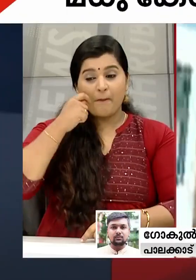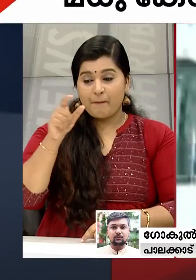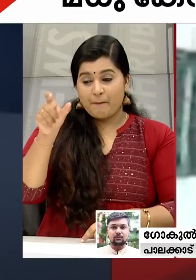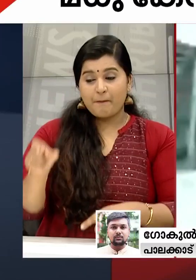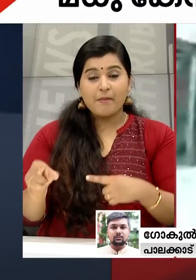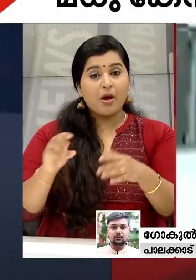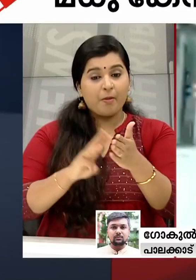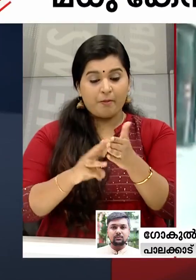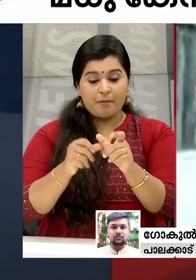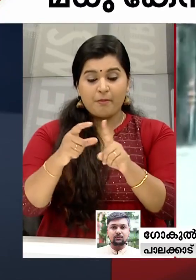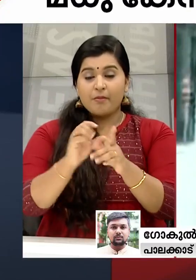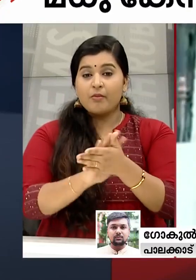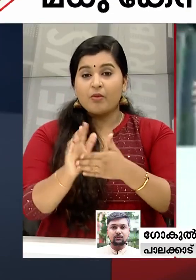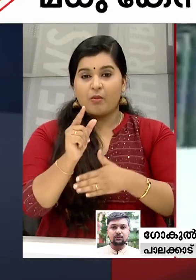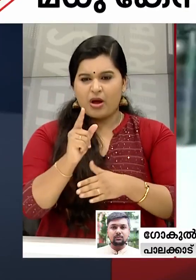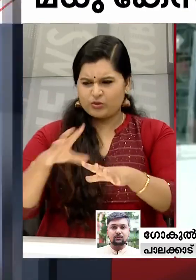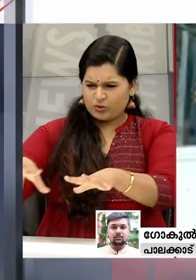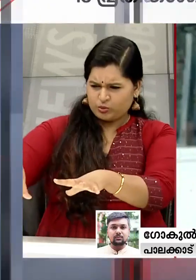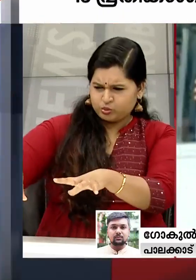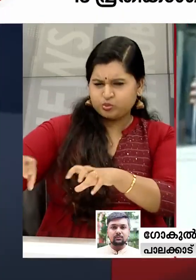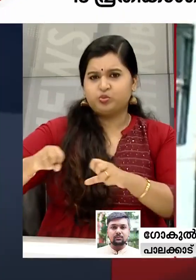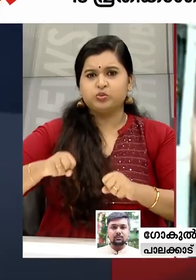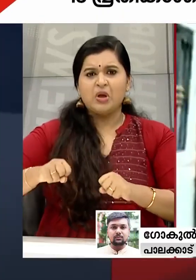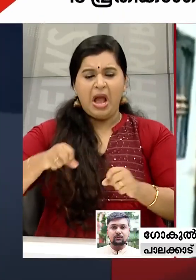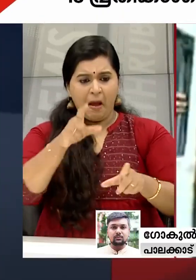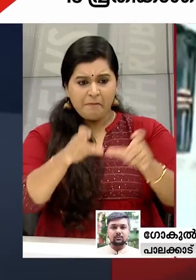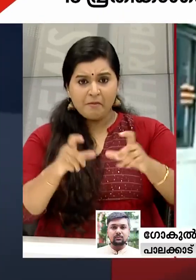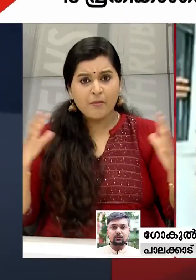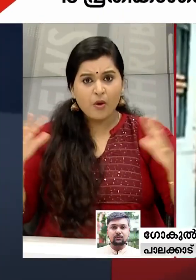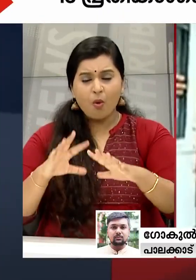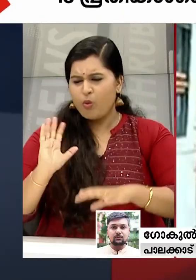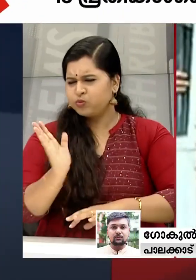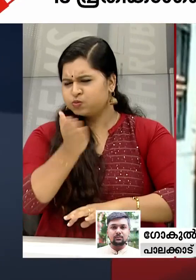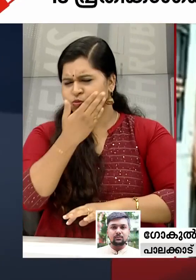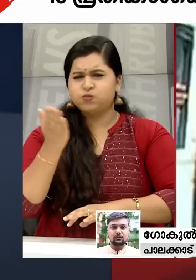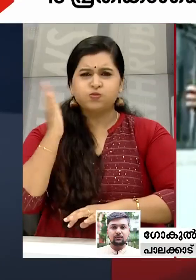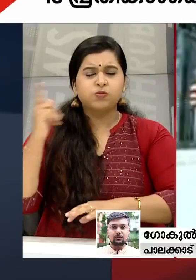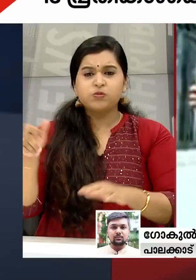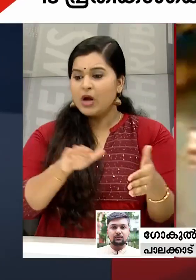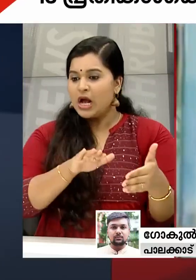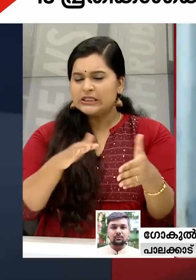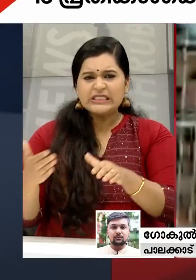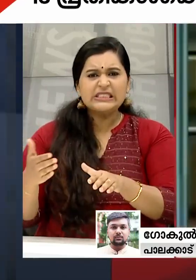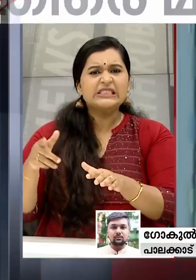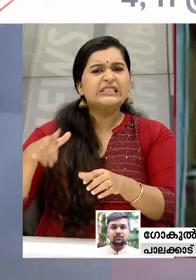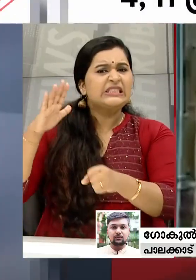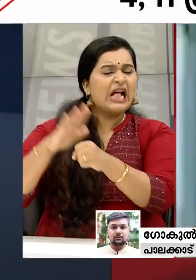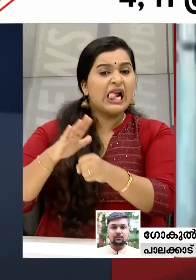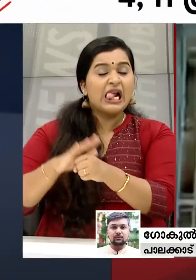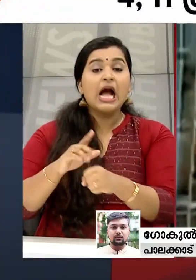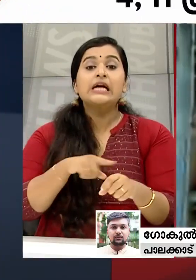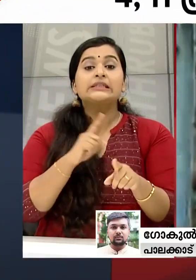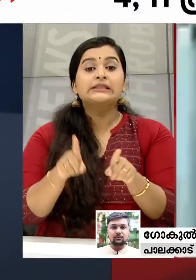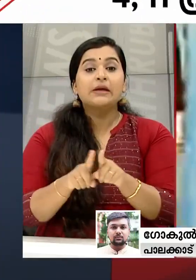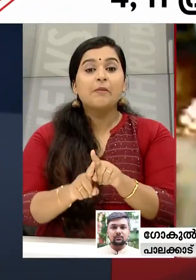ആരോപണങ്ങളൊന്നും അദ്ദേഹത്തിന് നേരെ ഉണ്ടായിട്ടില്ല. അതുകൊണ്ട് തന്നെ ഈ നിസാര വകുപ്പ് മാത്രമാണ് അദ്ദേഹത്തിന്റെ മേൽ തെളിഞ്ഞിട്ടുള്ളത്. അതേസമയം 4 പ്രതി അനീഷിനെതിരെ